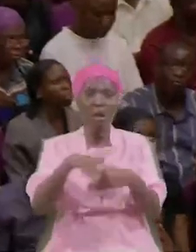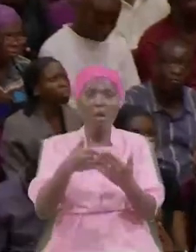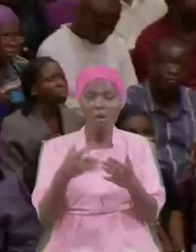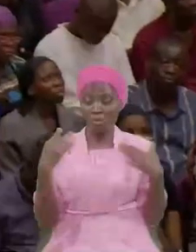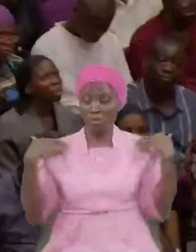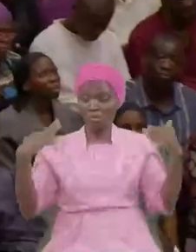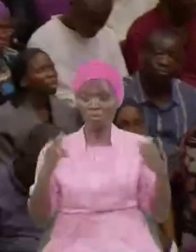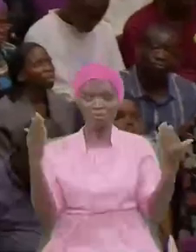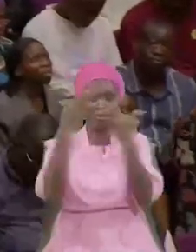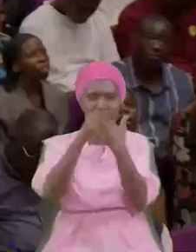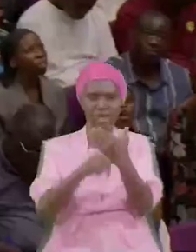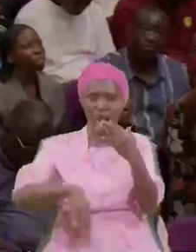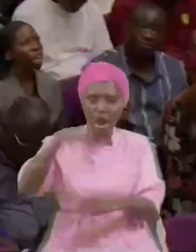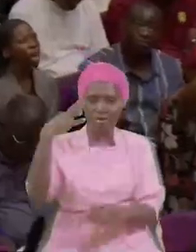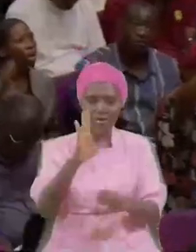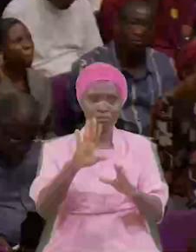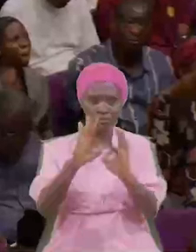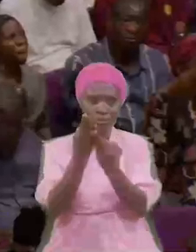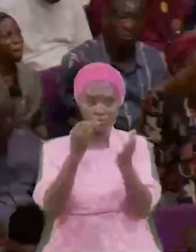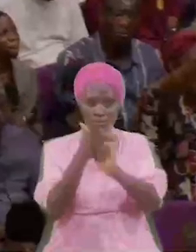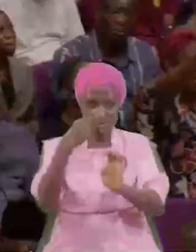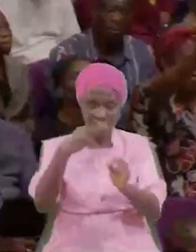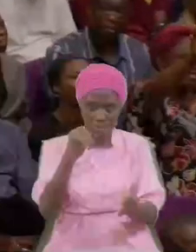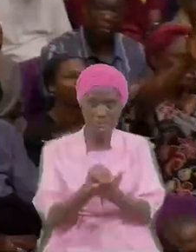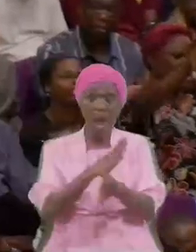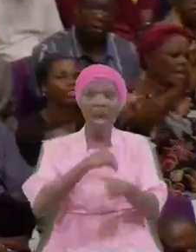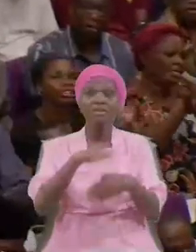des ténèbres, hors de votre famille.